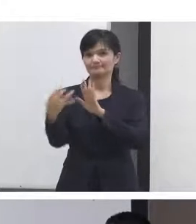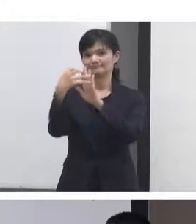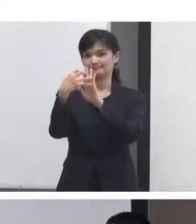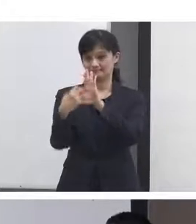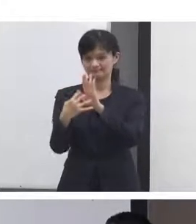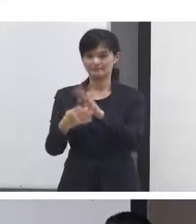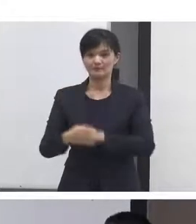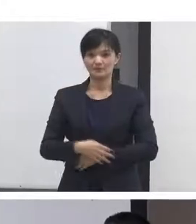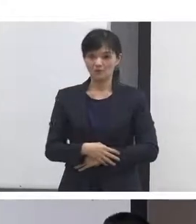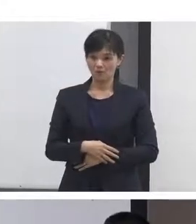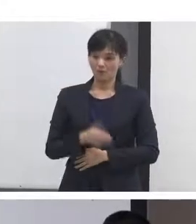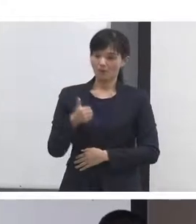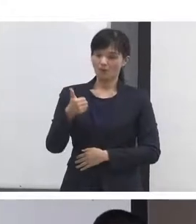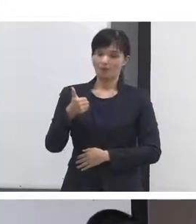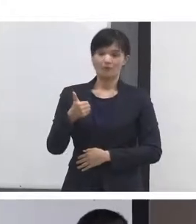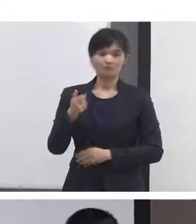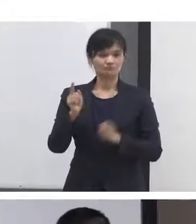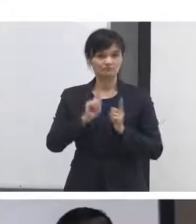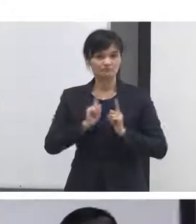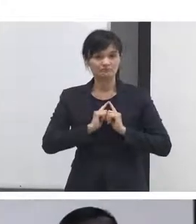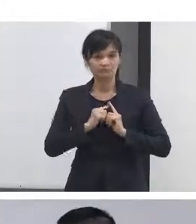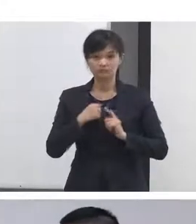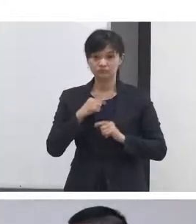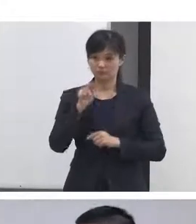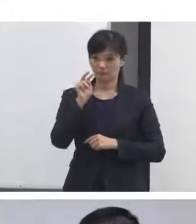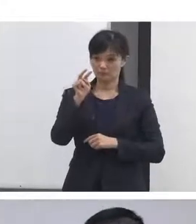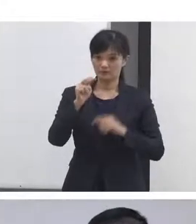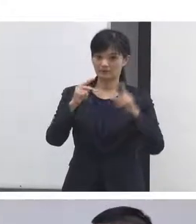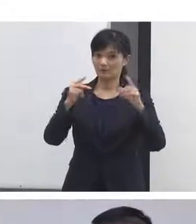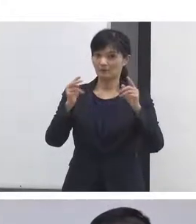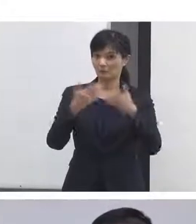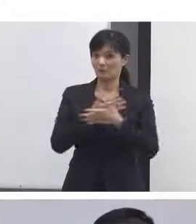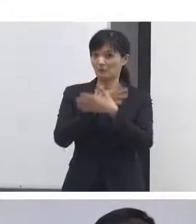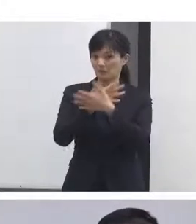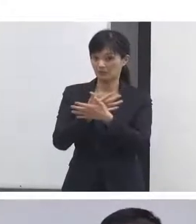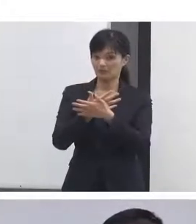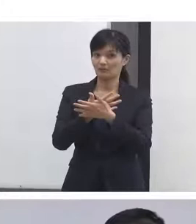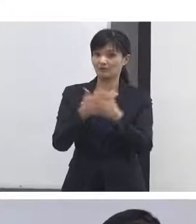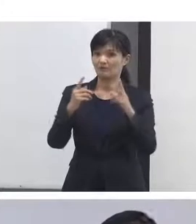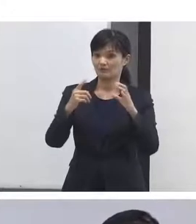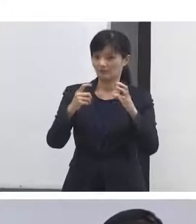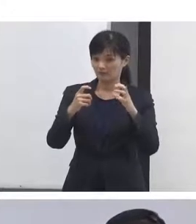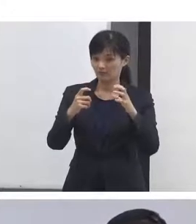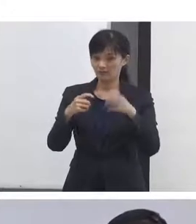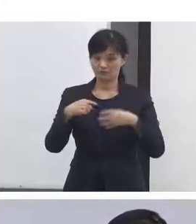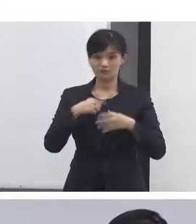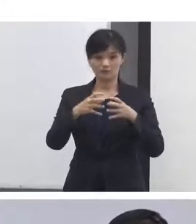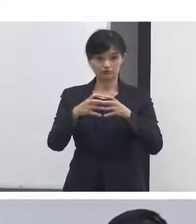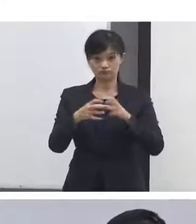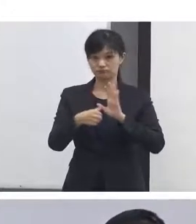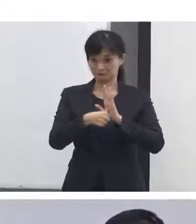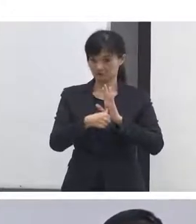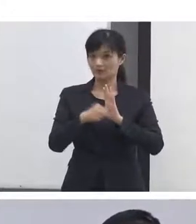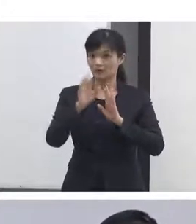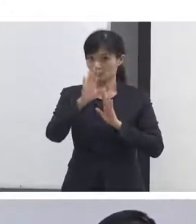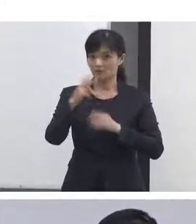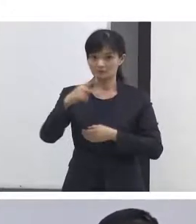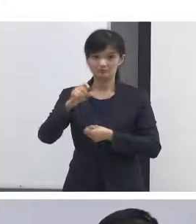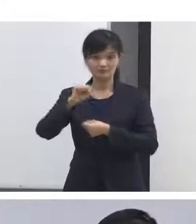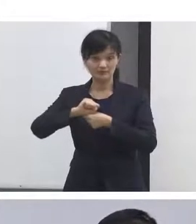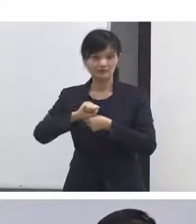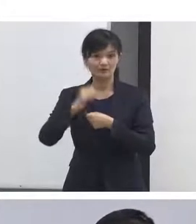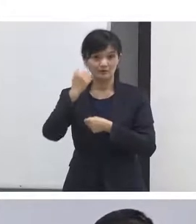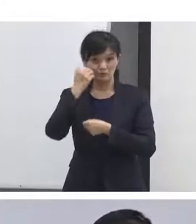到颁奖台上面的这个标题写的是。不止组织，而且有认